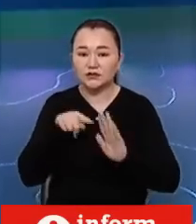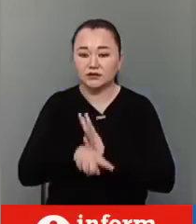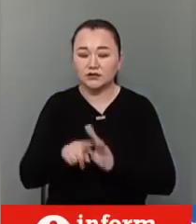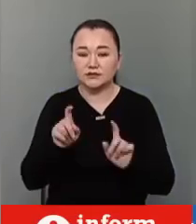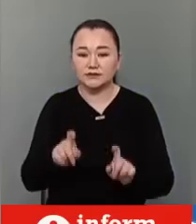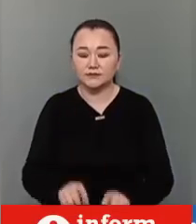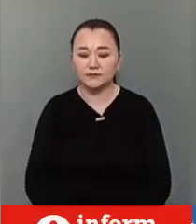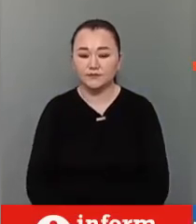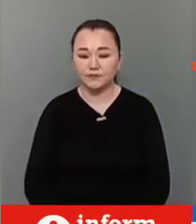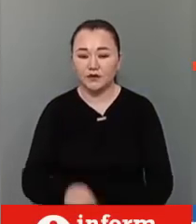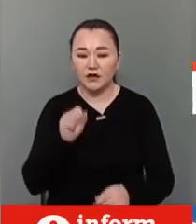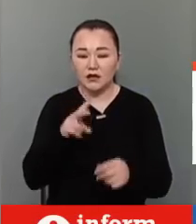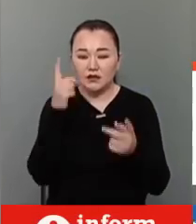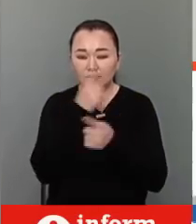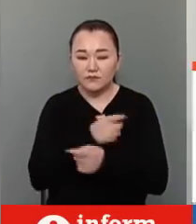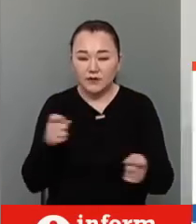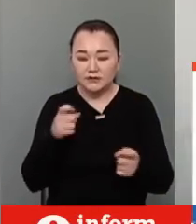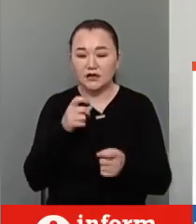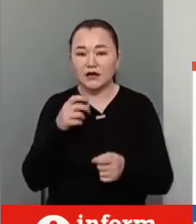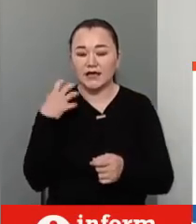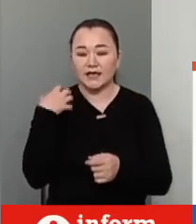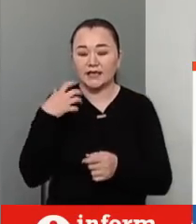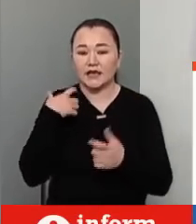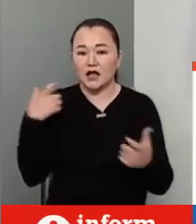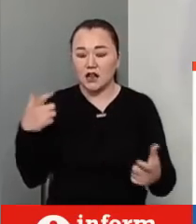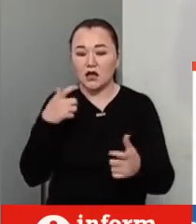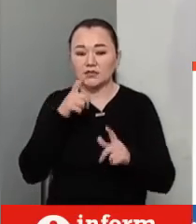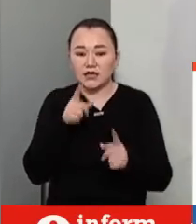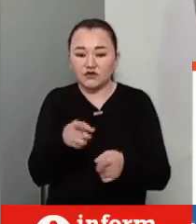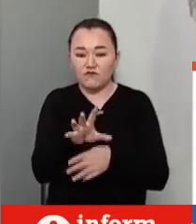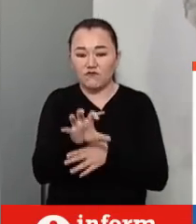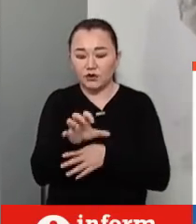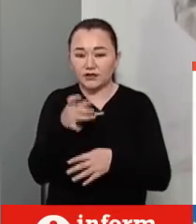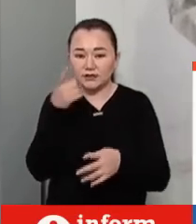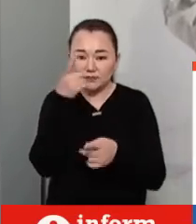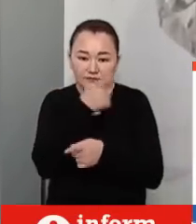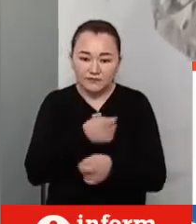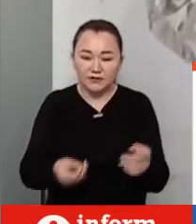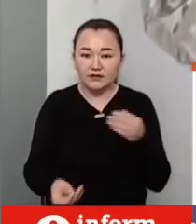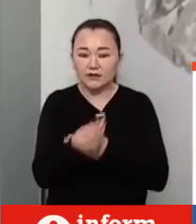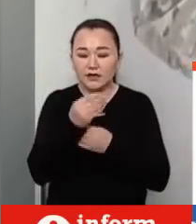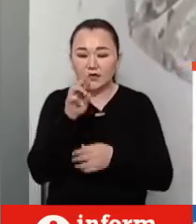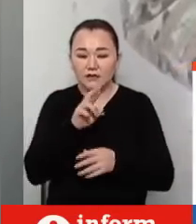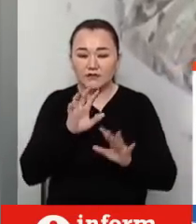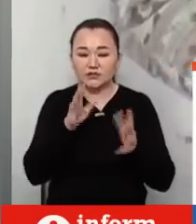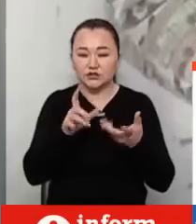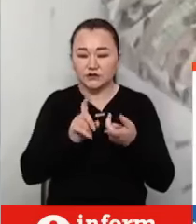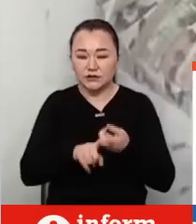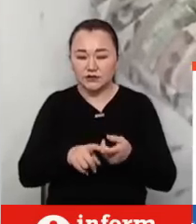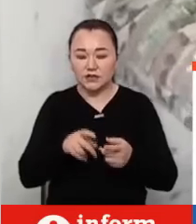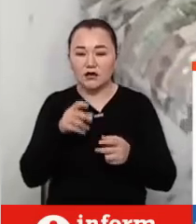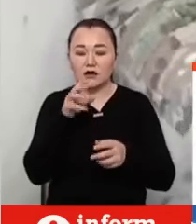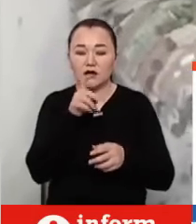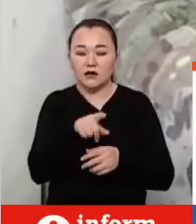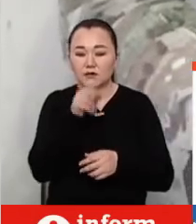Ал ақпараттық порталдарда генералдың ұсталған кездегі суреті жарияланды. Айта кетейік, қаңтар оқиғасы бойынша сотталып